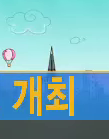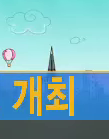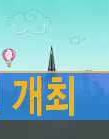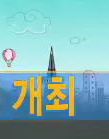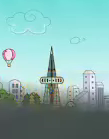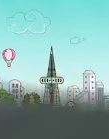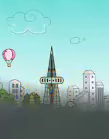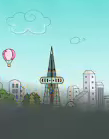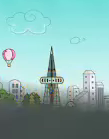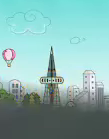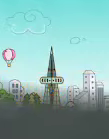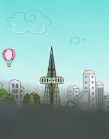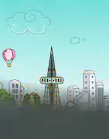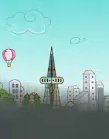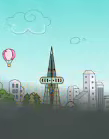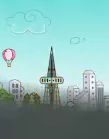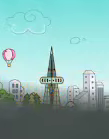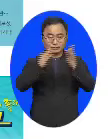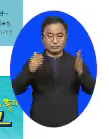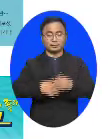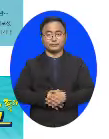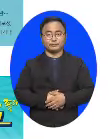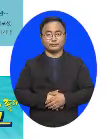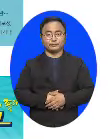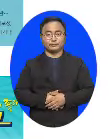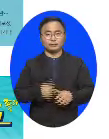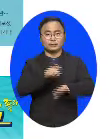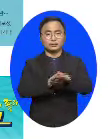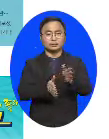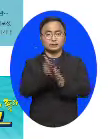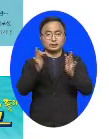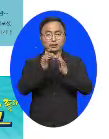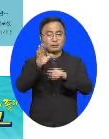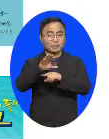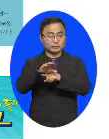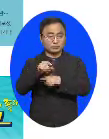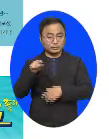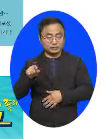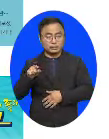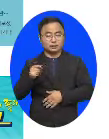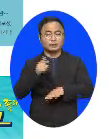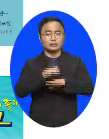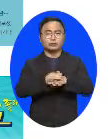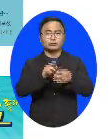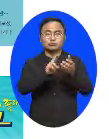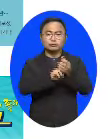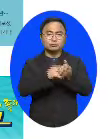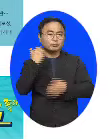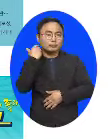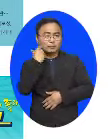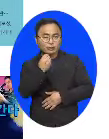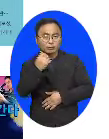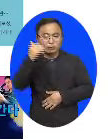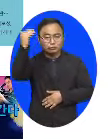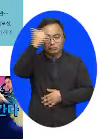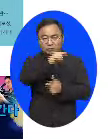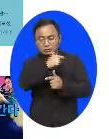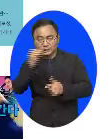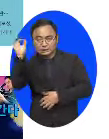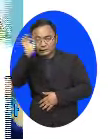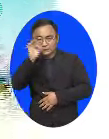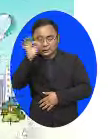방송 송규화 아나운서가 전해드립니다. 대전시 인터넷 방송 이치대전 TV가 대전의 숨은 매력과